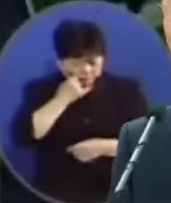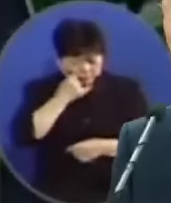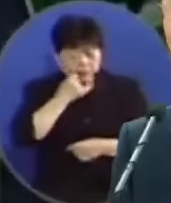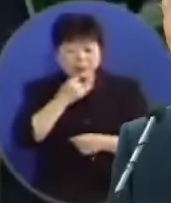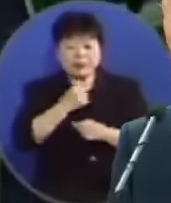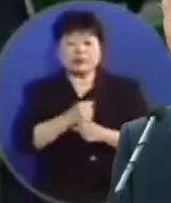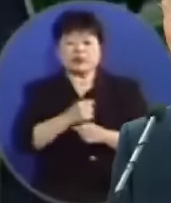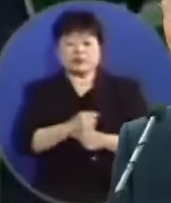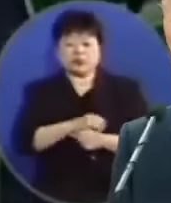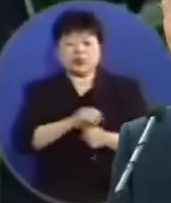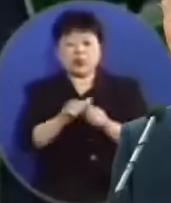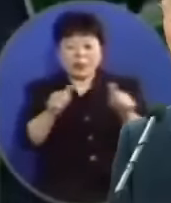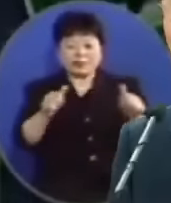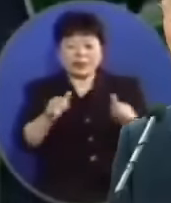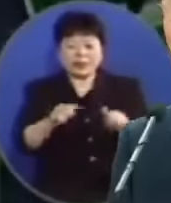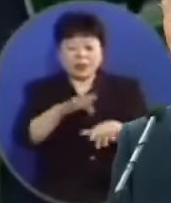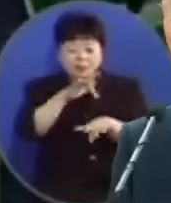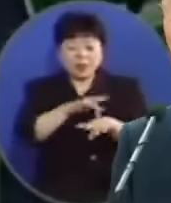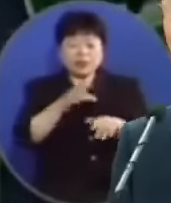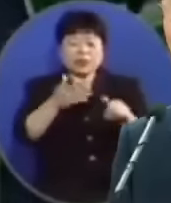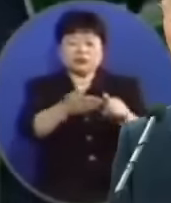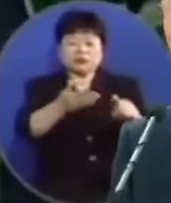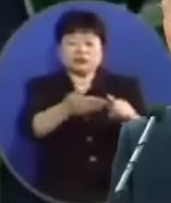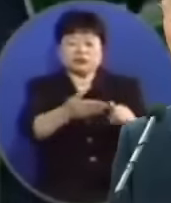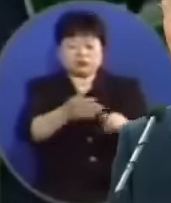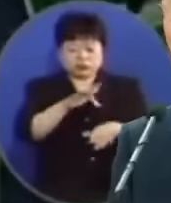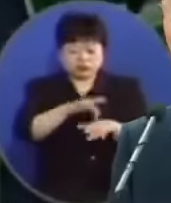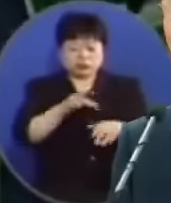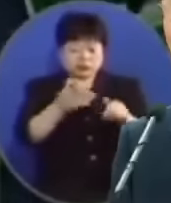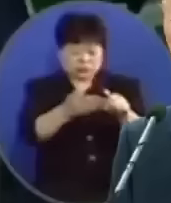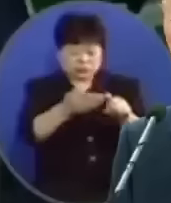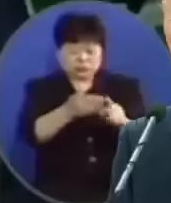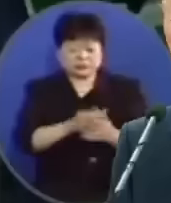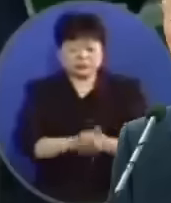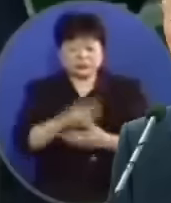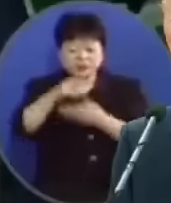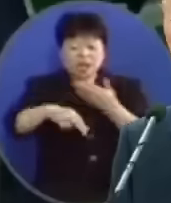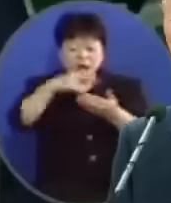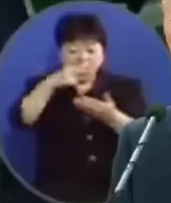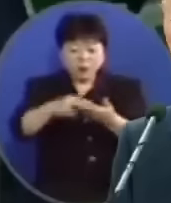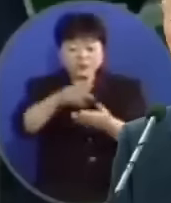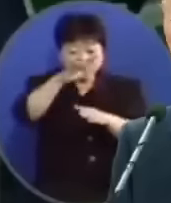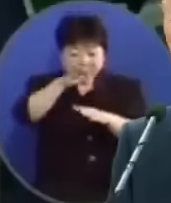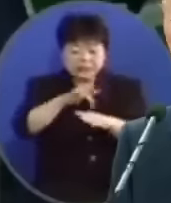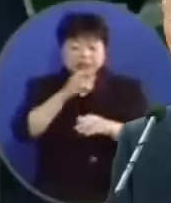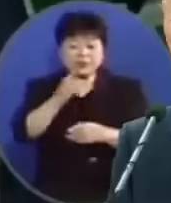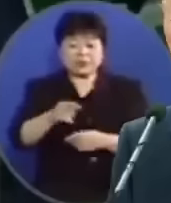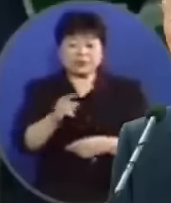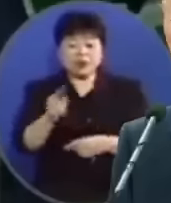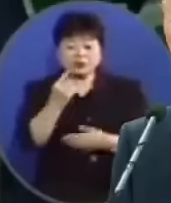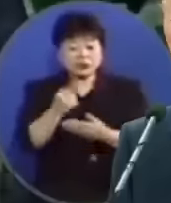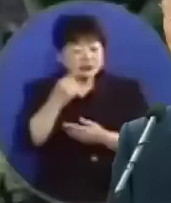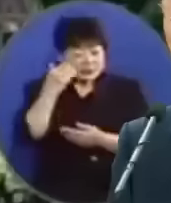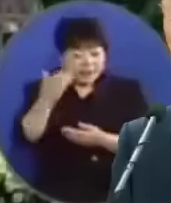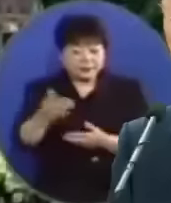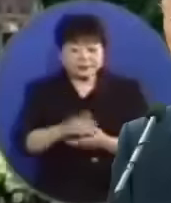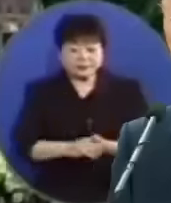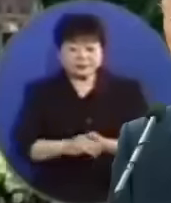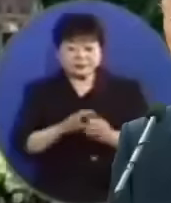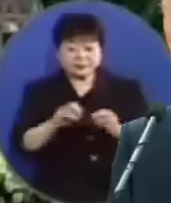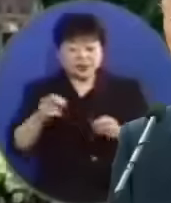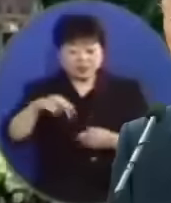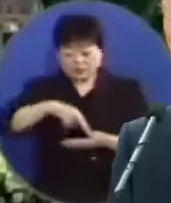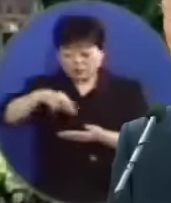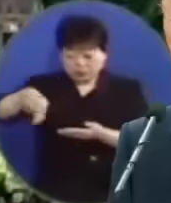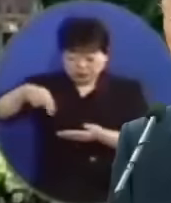것이 마귀요 그 마귀를 따른 귀신인 것입니다. 야훼께서 사탄에게 이르시되 내가 어디서 왔느냐 땅을 두루